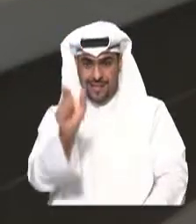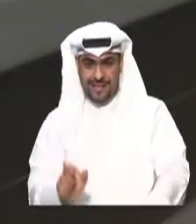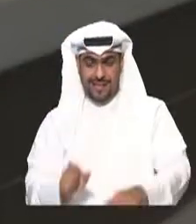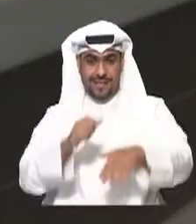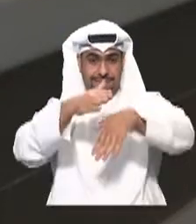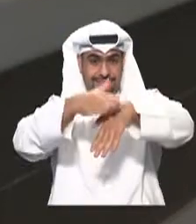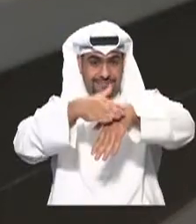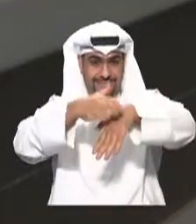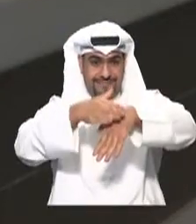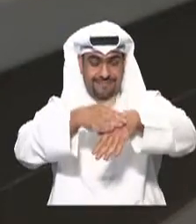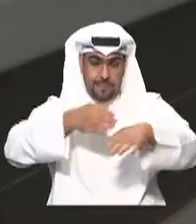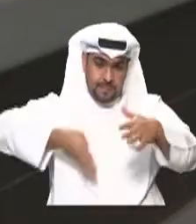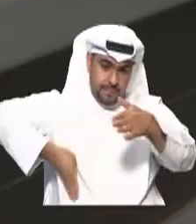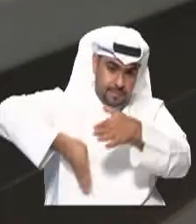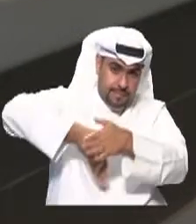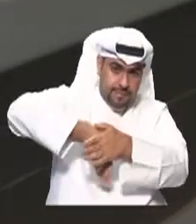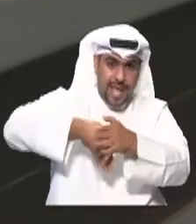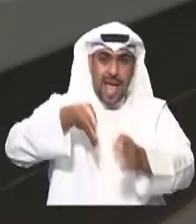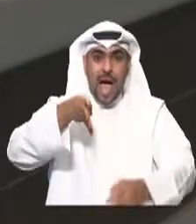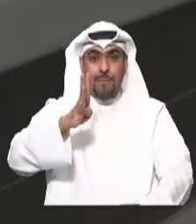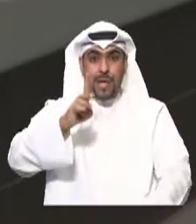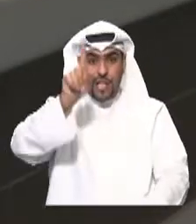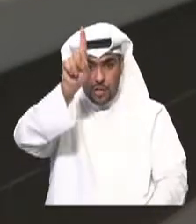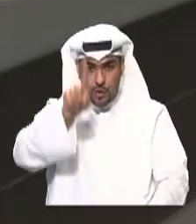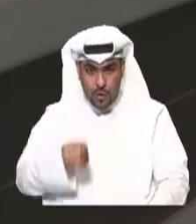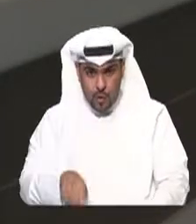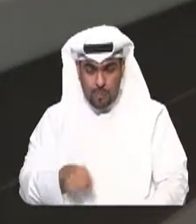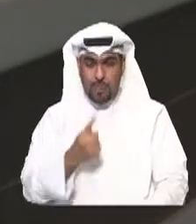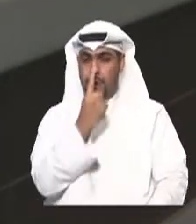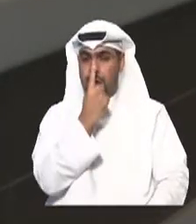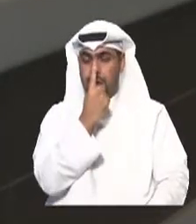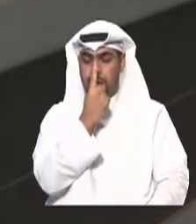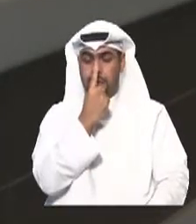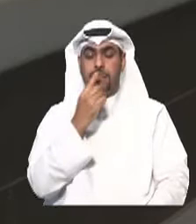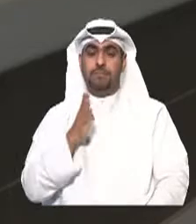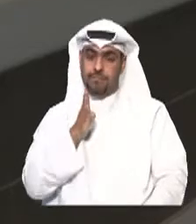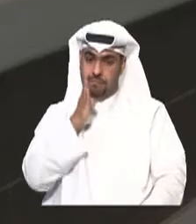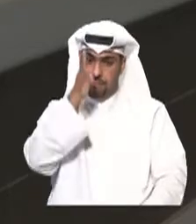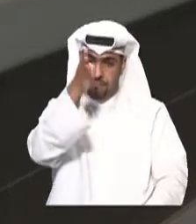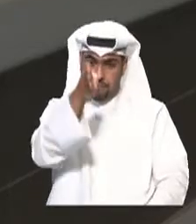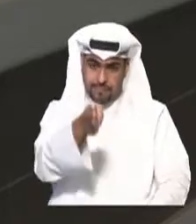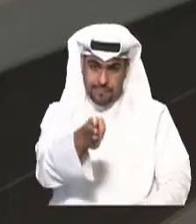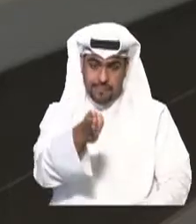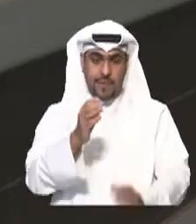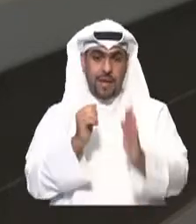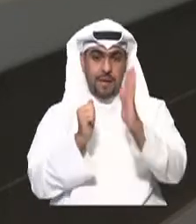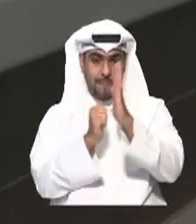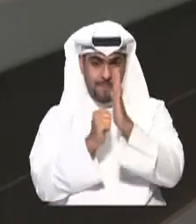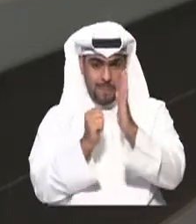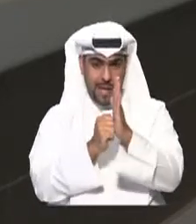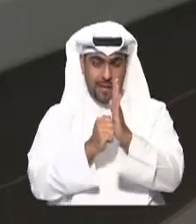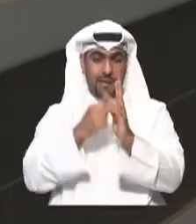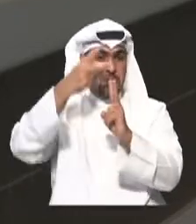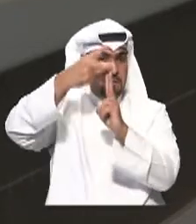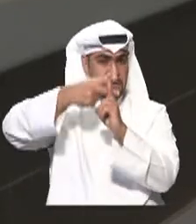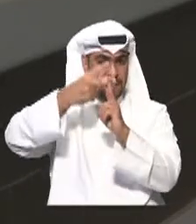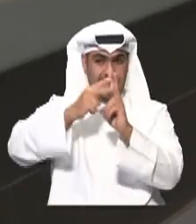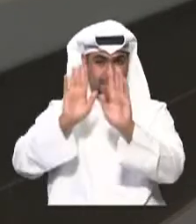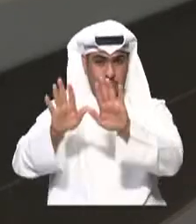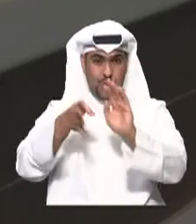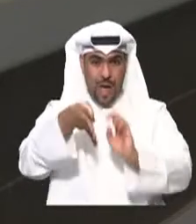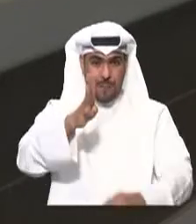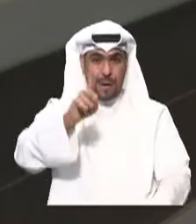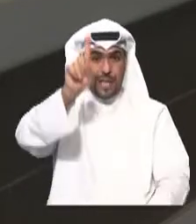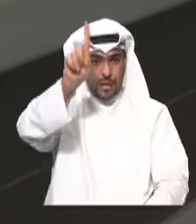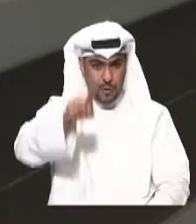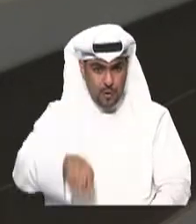الميدانية استهدفت كل الفئات اللي تم وضعهم في الحجر المؤسسي في منصة بالسلامة، من عمالة منزلية